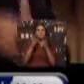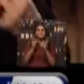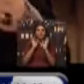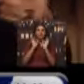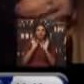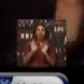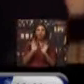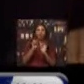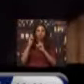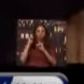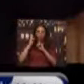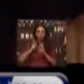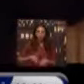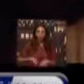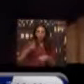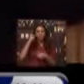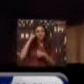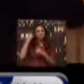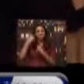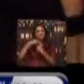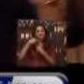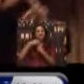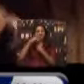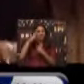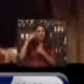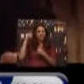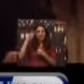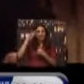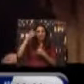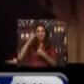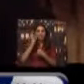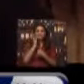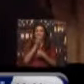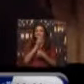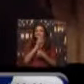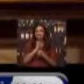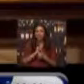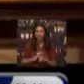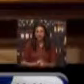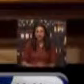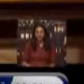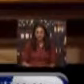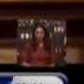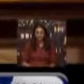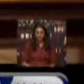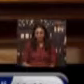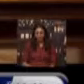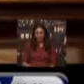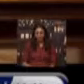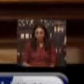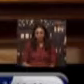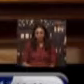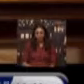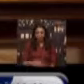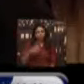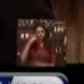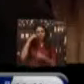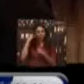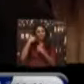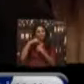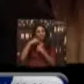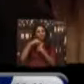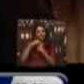هيعيش الاطفال النهارده لغايه النهارده 8 سنين بيحبوا ويقولوا هريسه وهريسه.